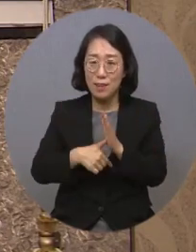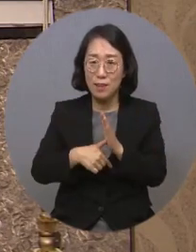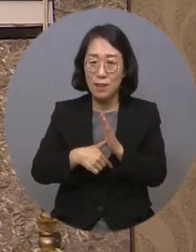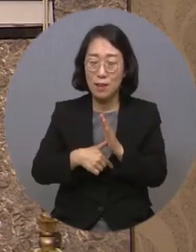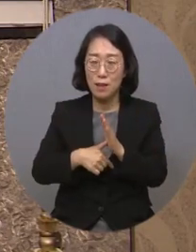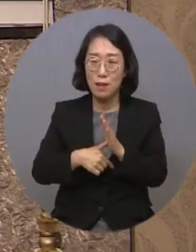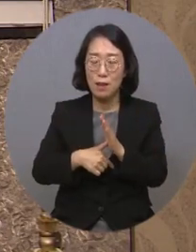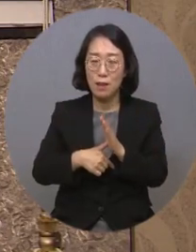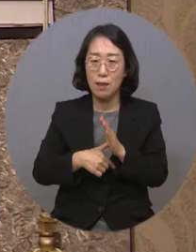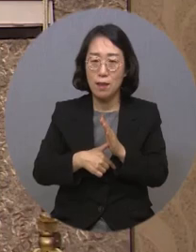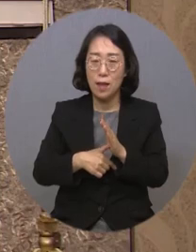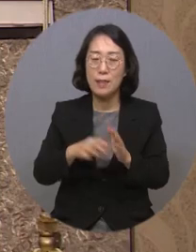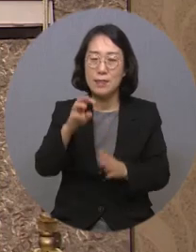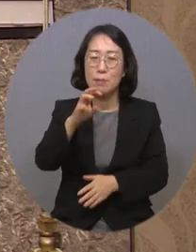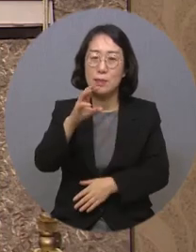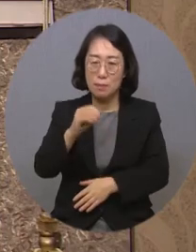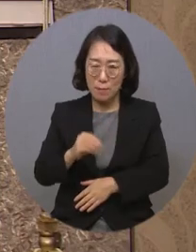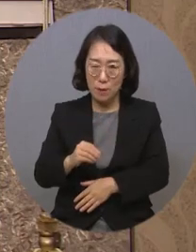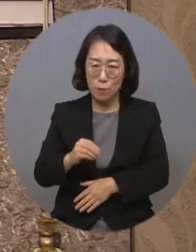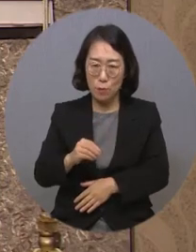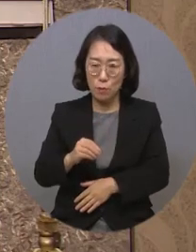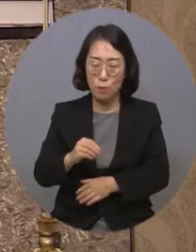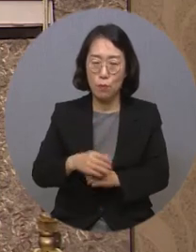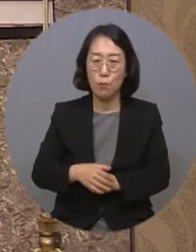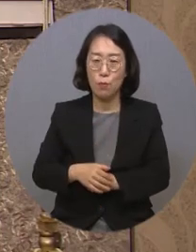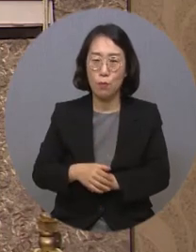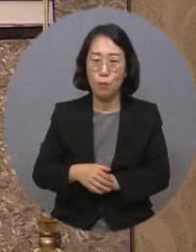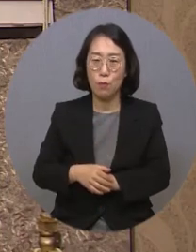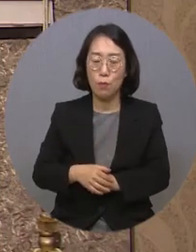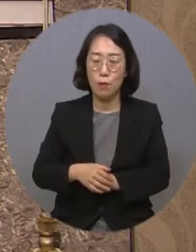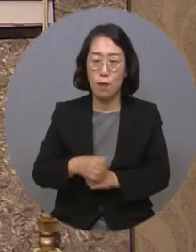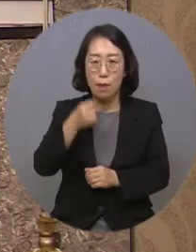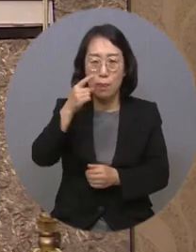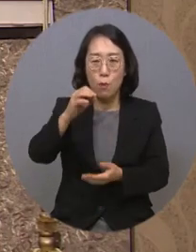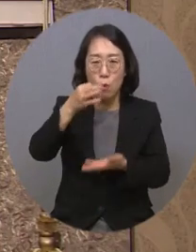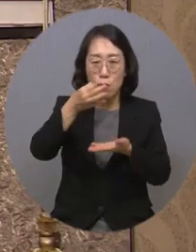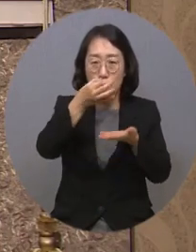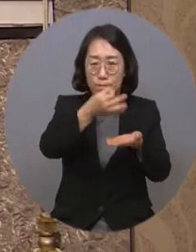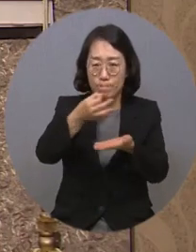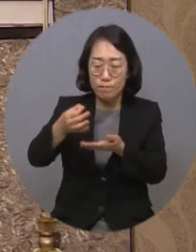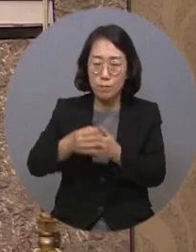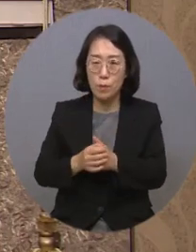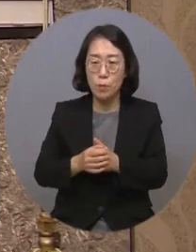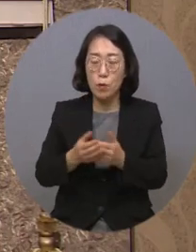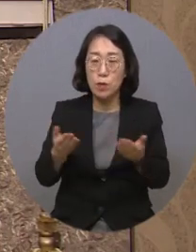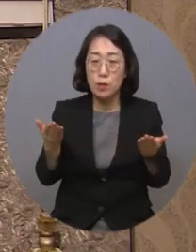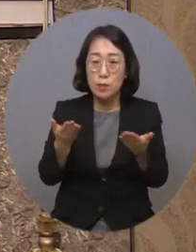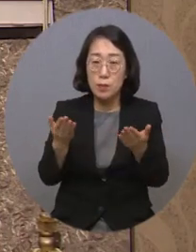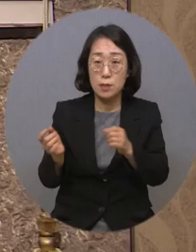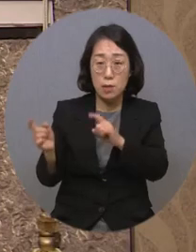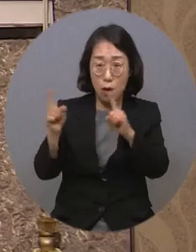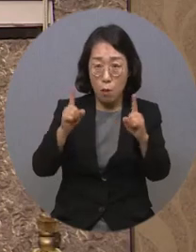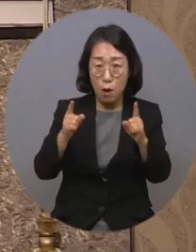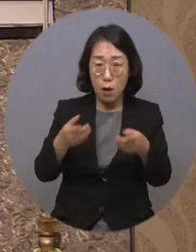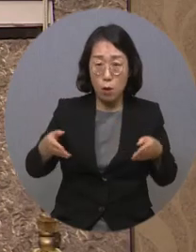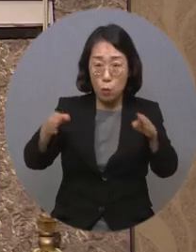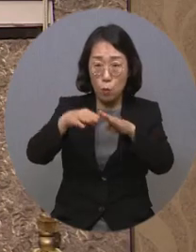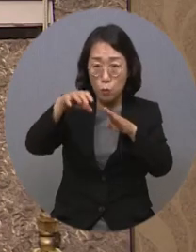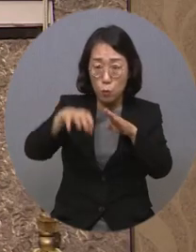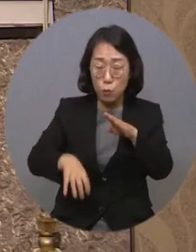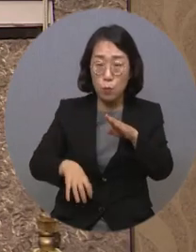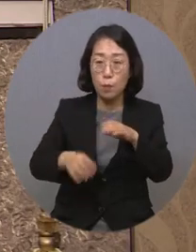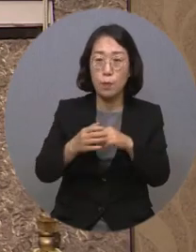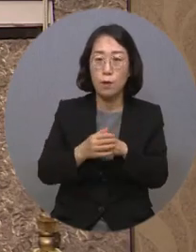한 30만 원 정도의 세팅을 했어요. 네. 실은 장애인 직업재활 시설이 농촌에서 자리 잡기가 그렇게